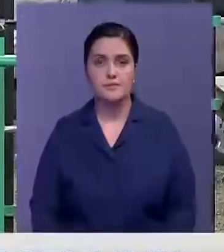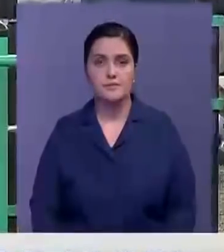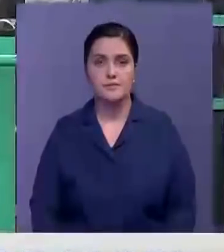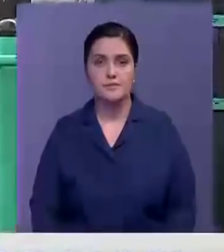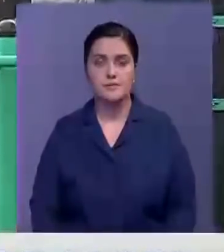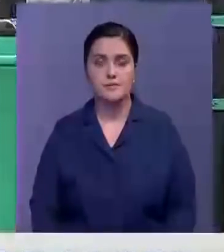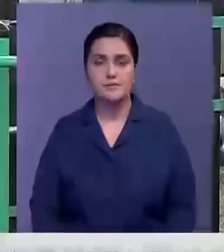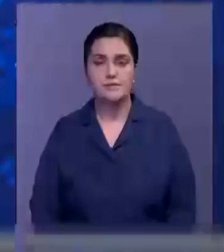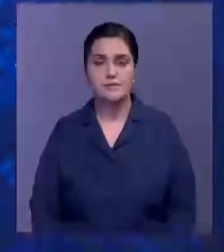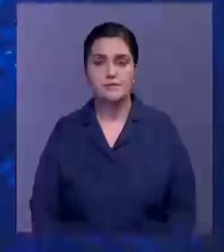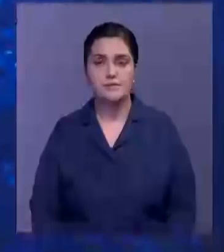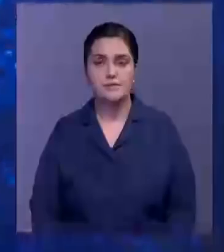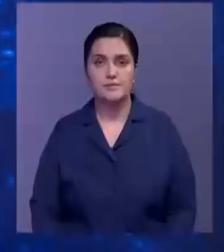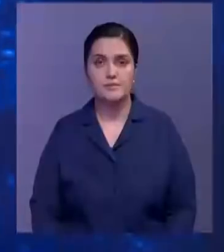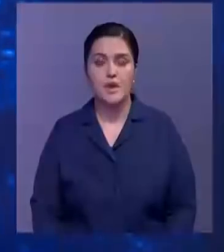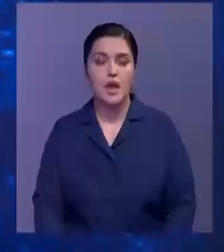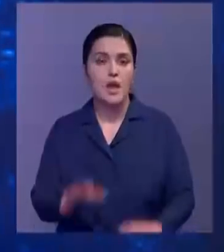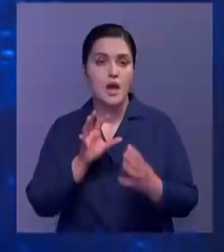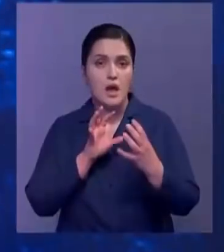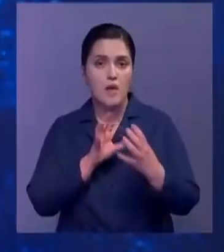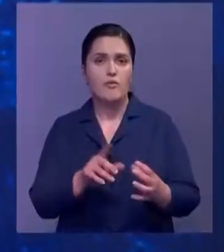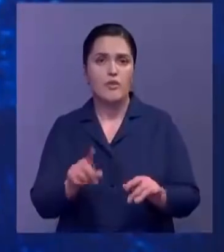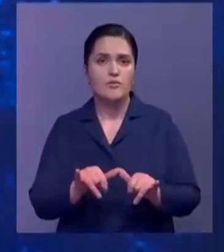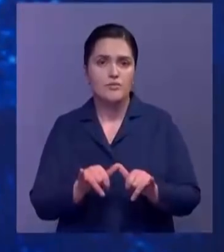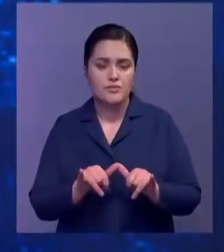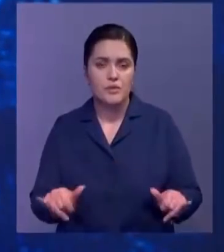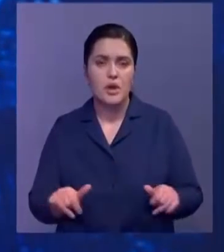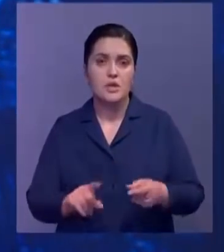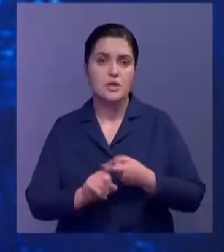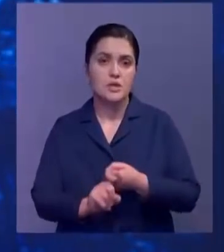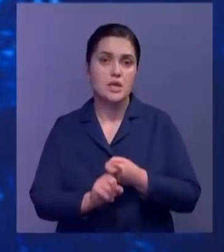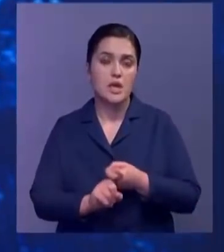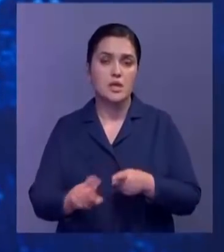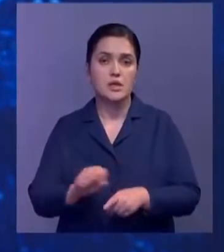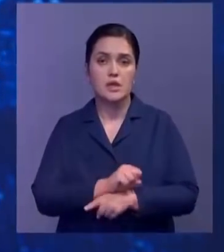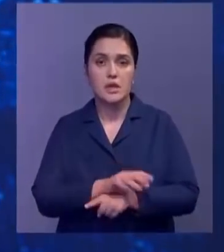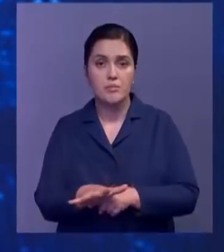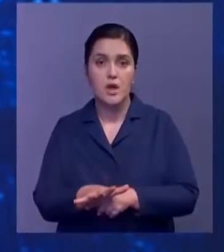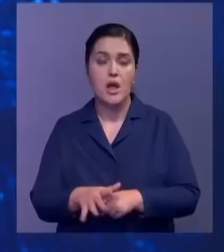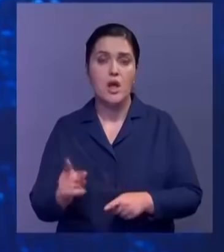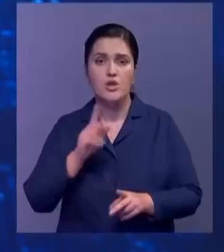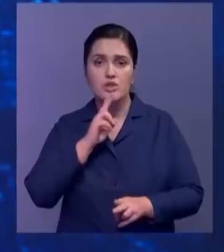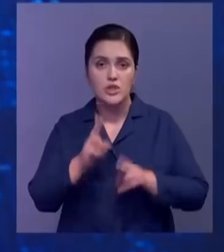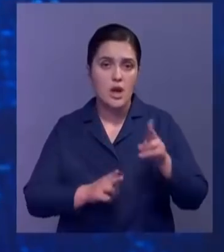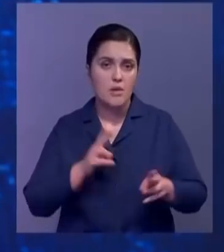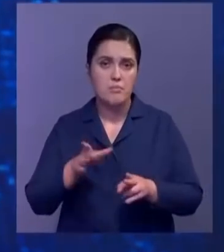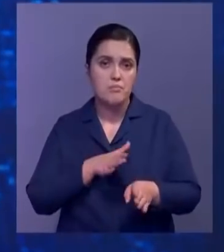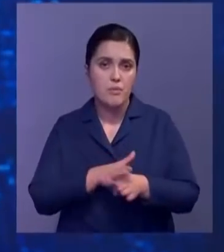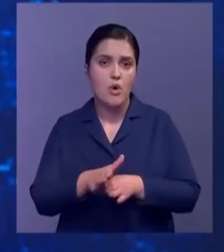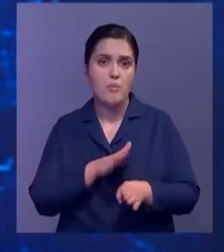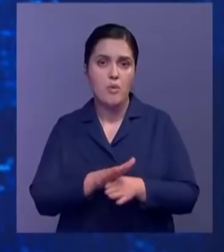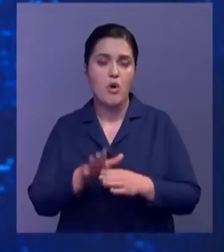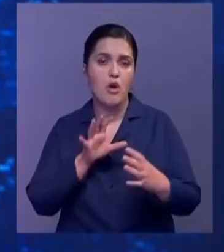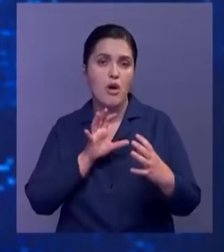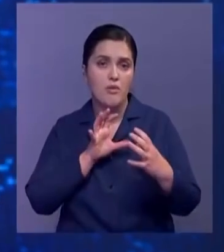Общественный транспорт может стать источником массового заражения коронавирусом. Жители Нур-Султана жалуются на переполненные автобусы в